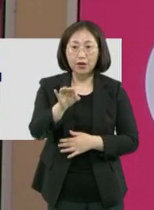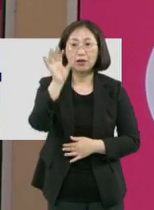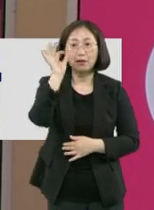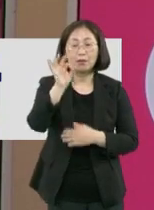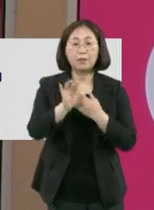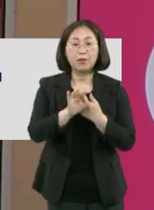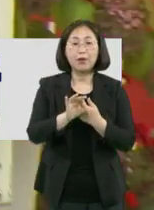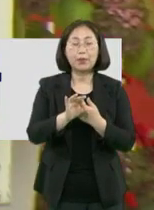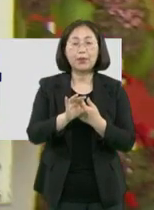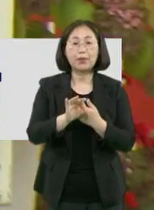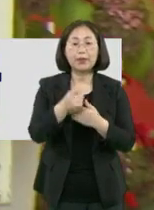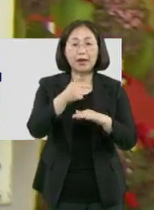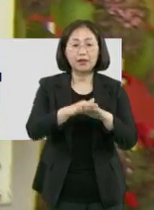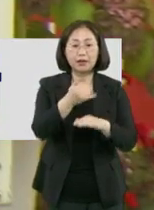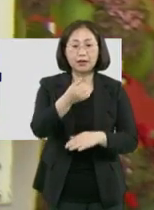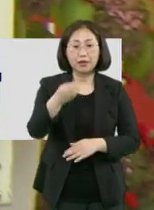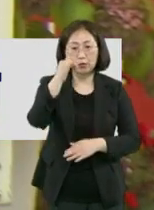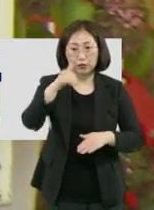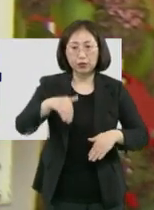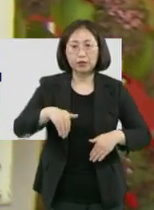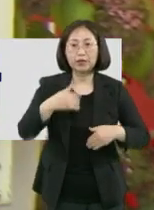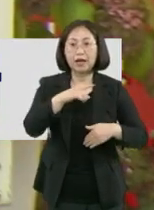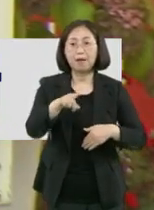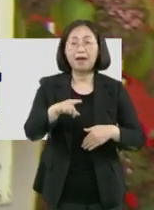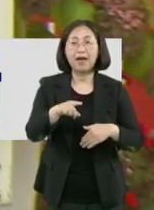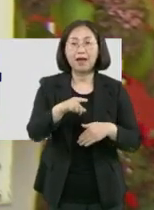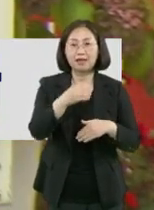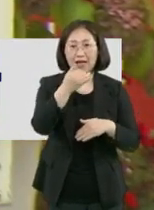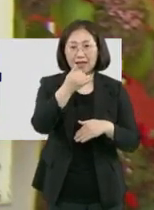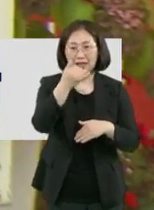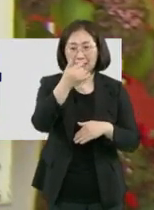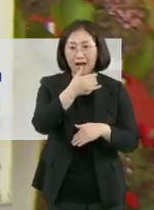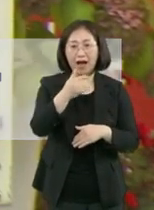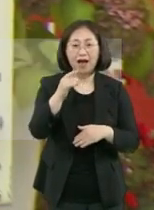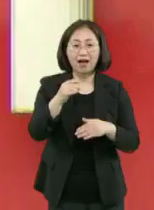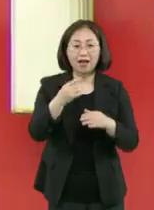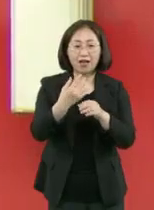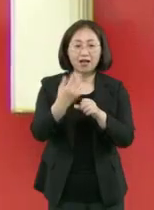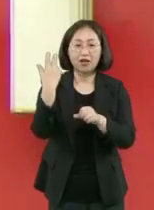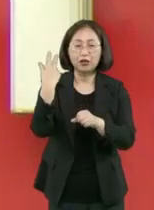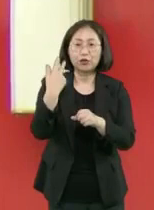따르면 이번 주 대전과 세종의 아파트 매매 가격은 전주 대비